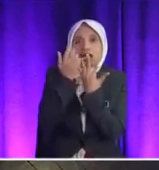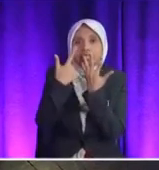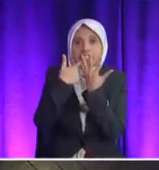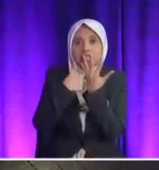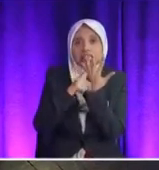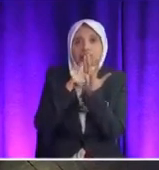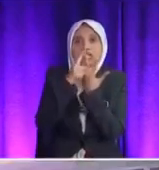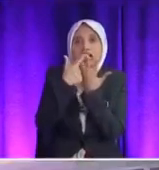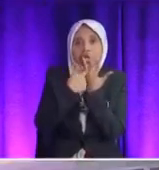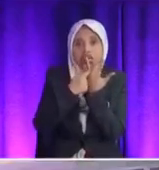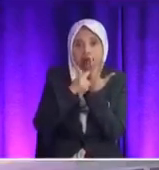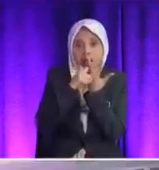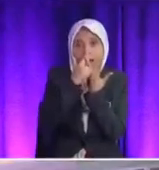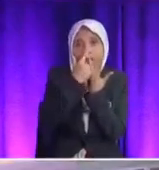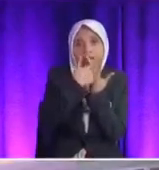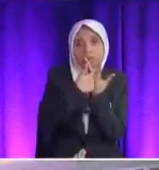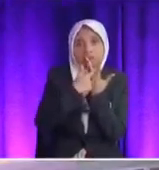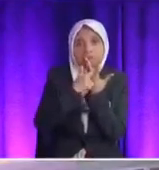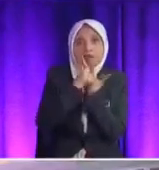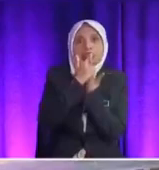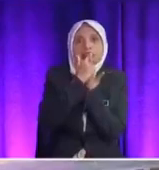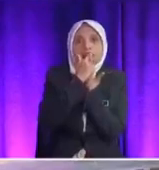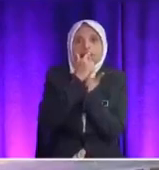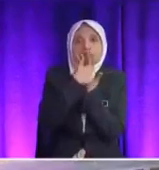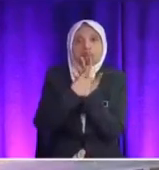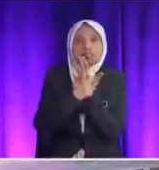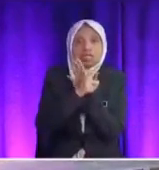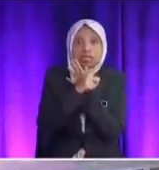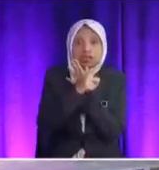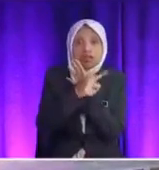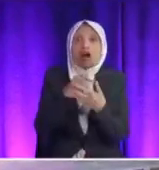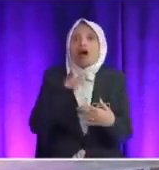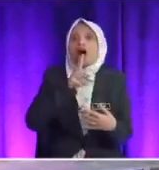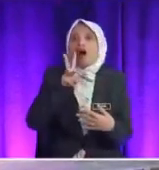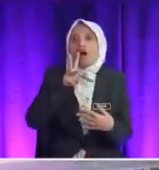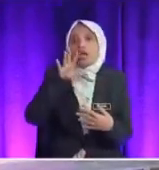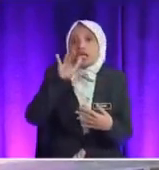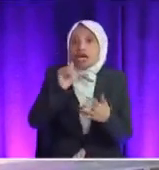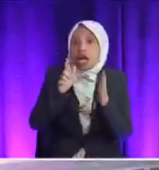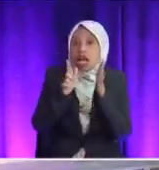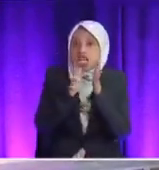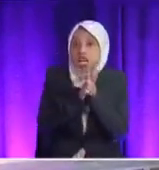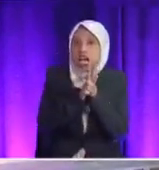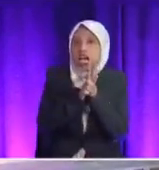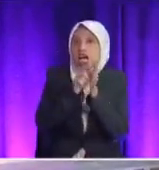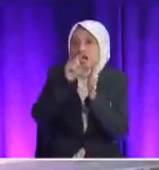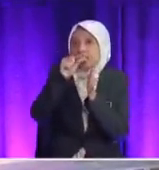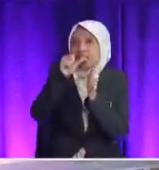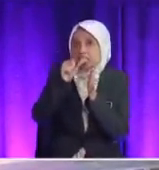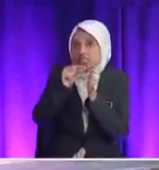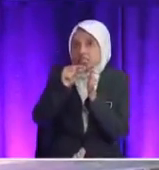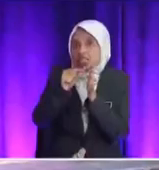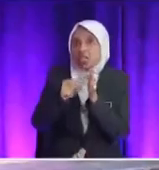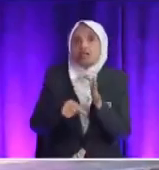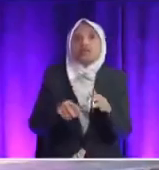ke dalam sel celana sudah bahwasanya suara air yang melekat pada celah-celah ini Oke dapat kita